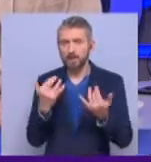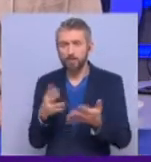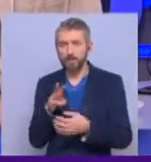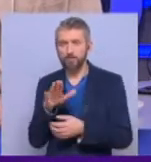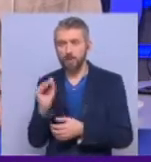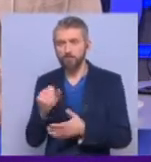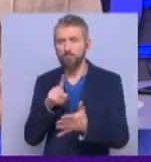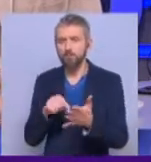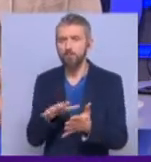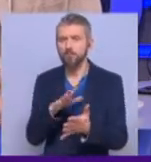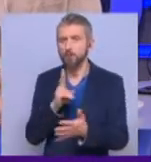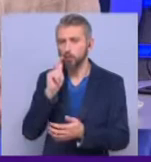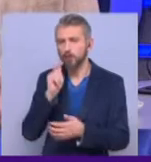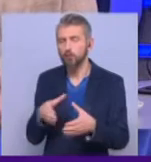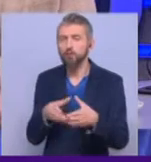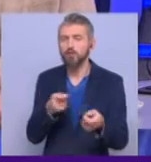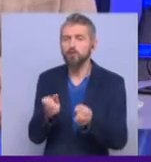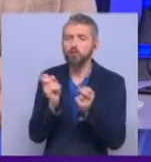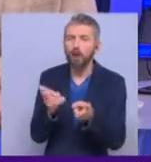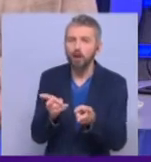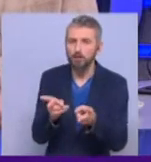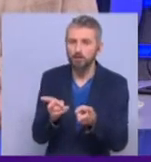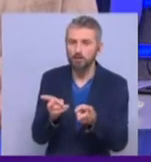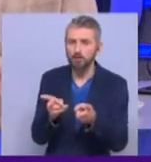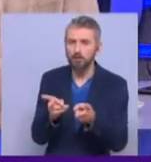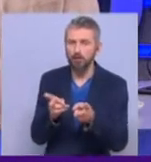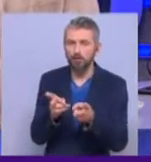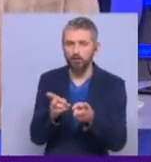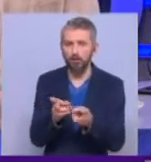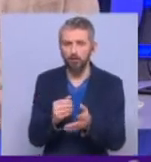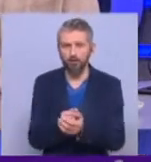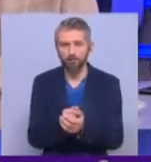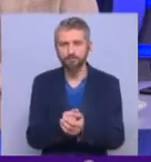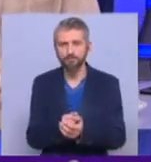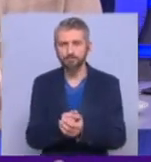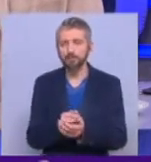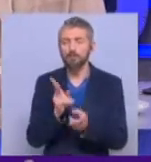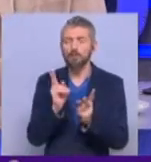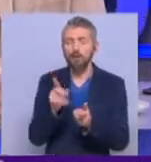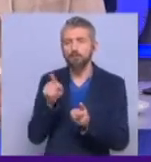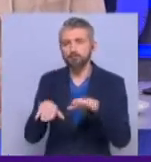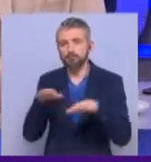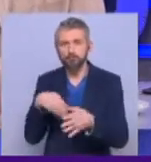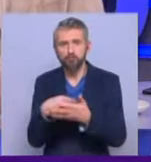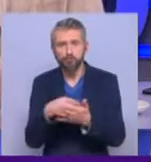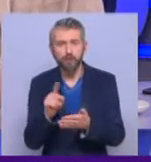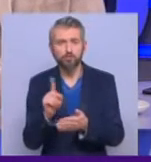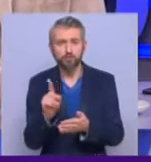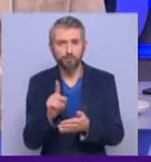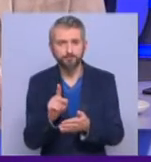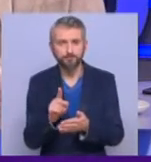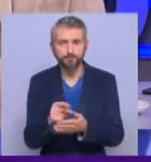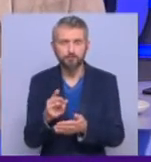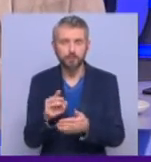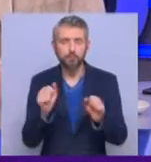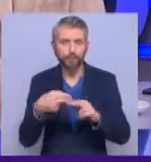МВФ. Вопрос был к украинскому правительству. Как? За рахунок чого ви збалансуєте бюджет, аби могли нам повертати...